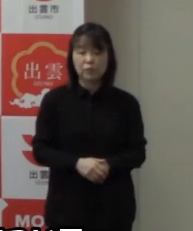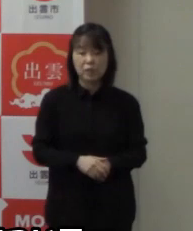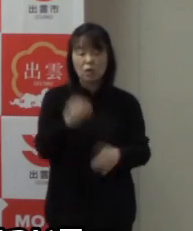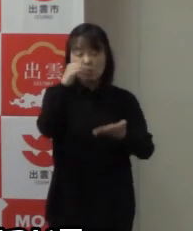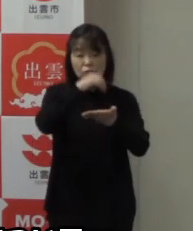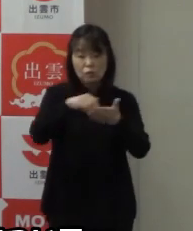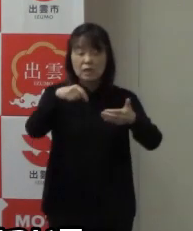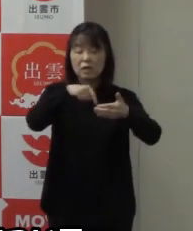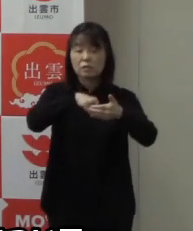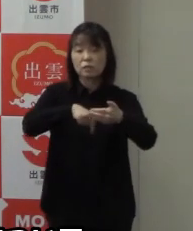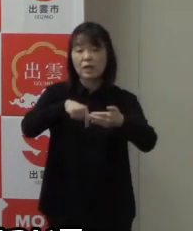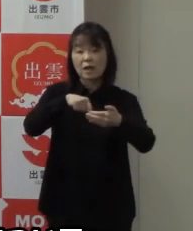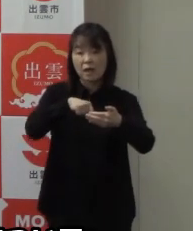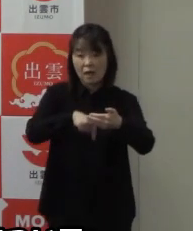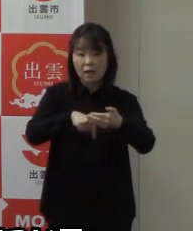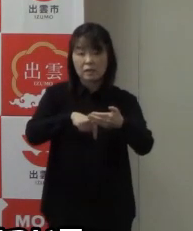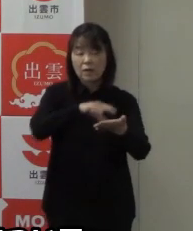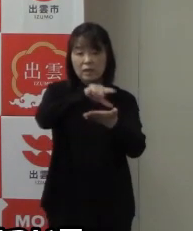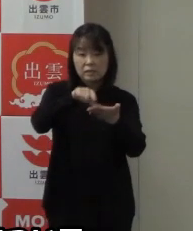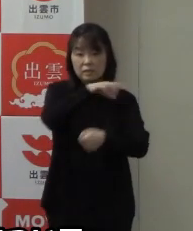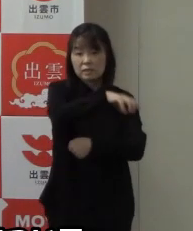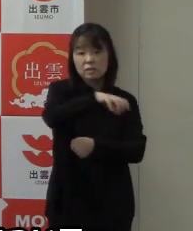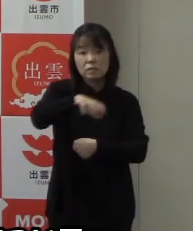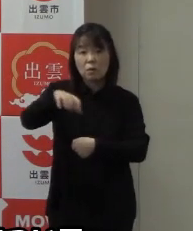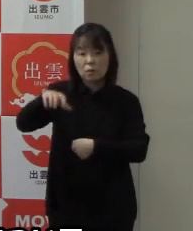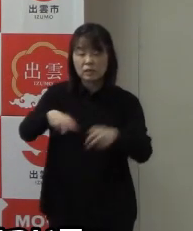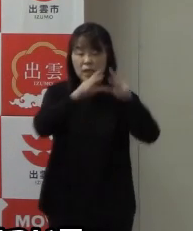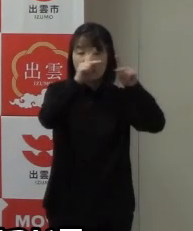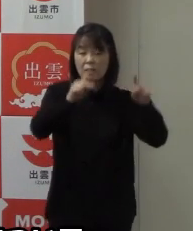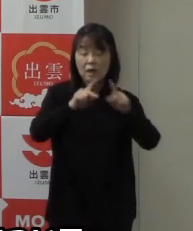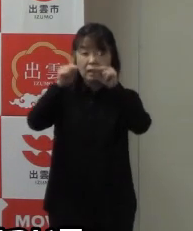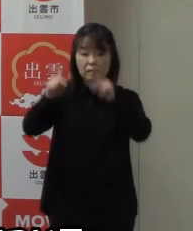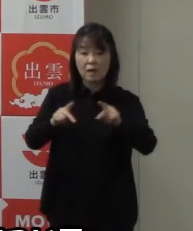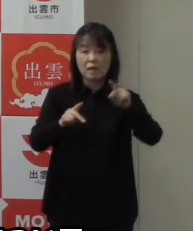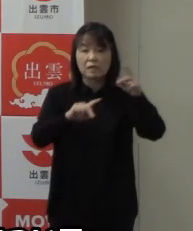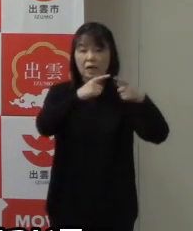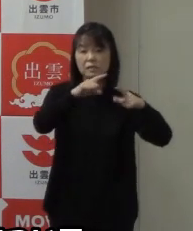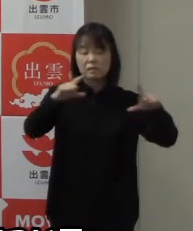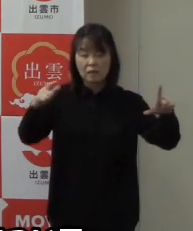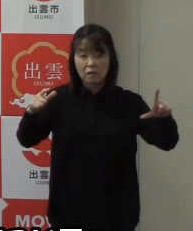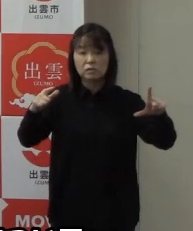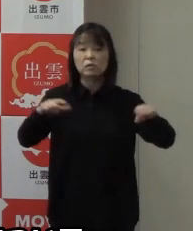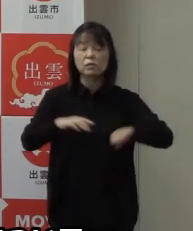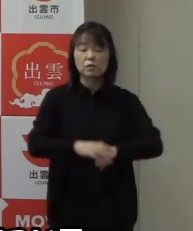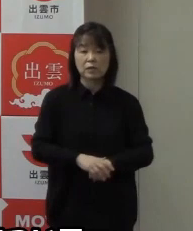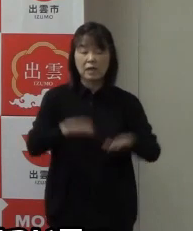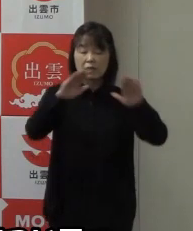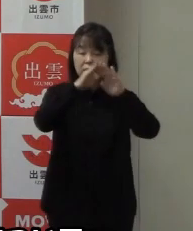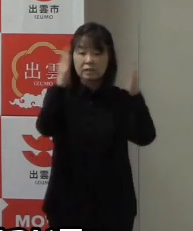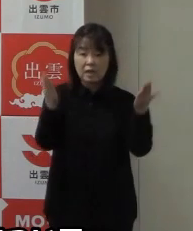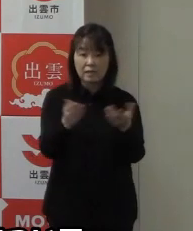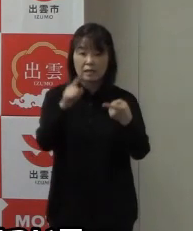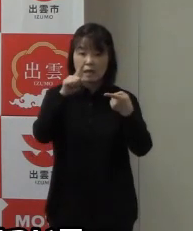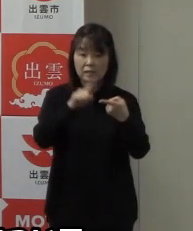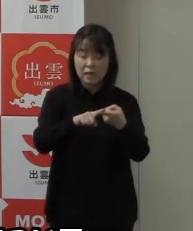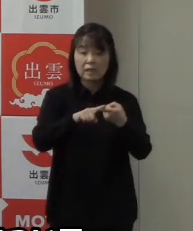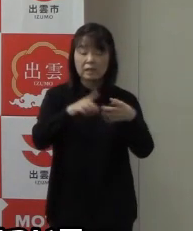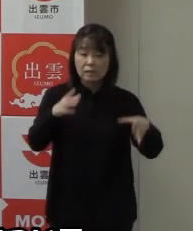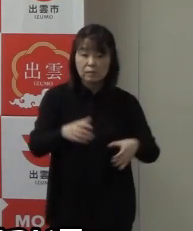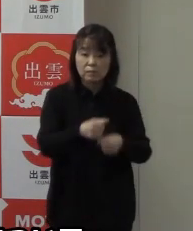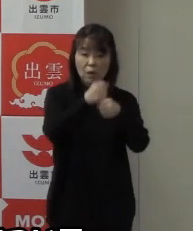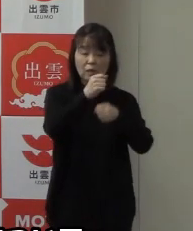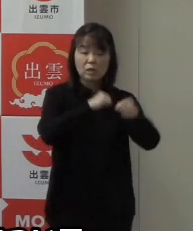それぞれその地域によって違いますんで、その辺を踏まえて、全体的に取り組まなきゃいけないことと、その地域にあった